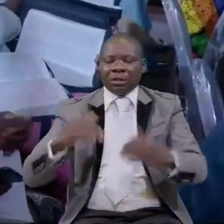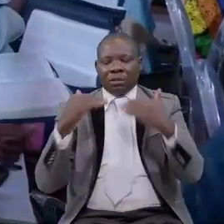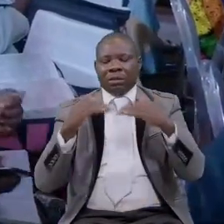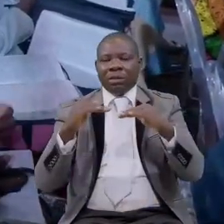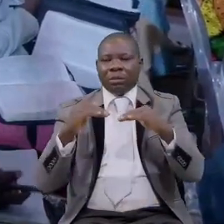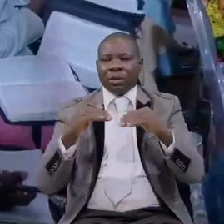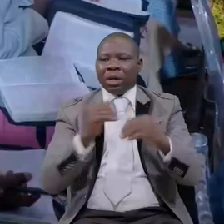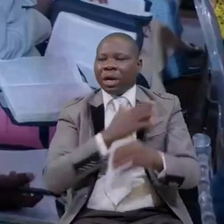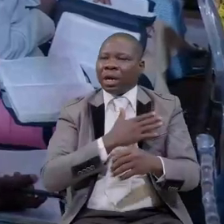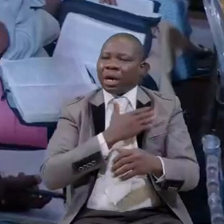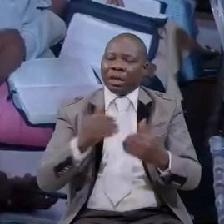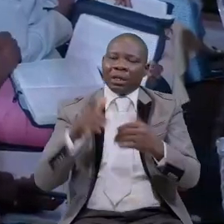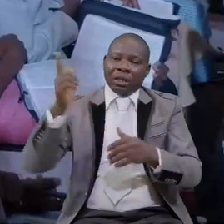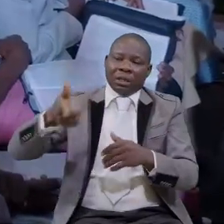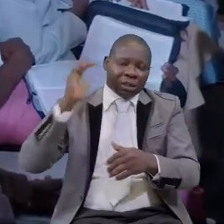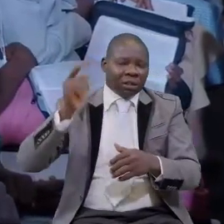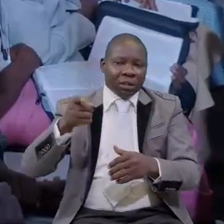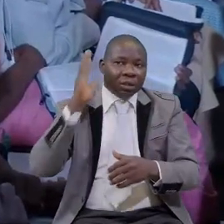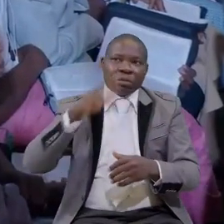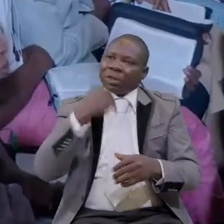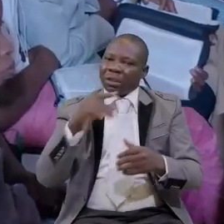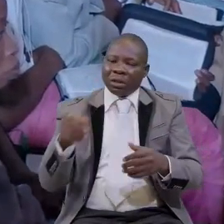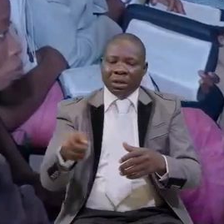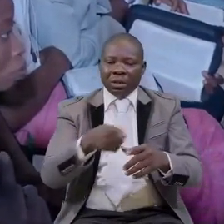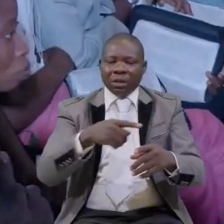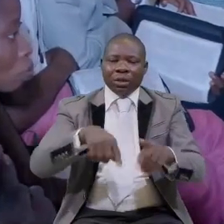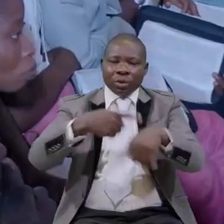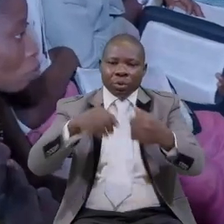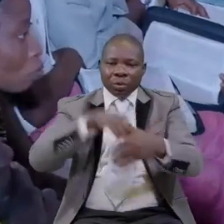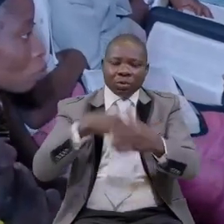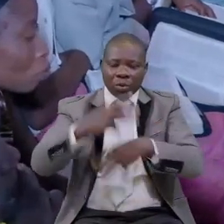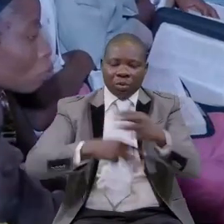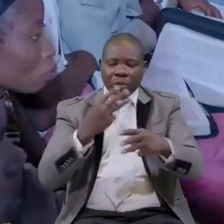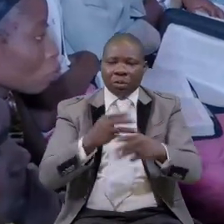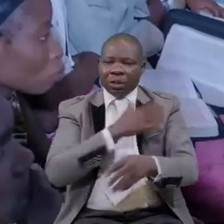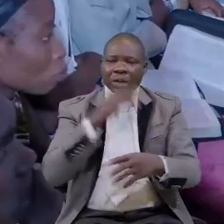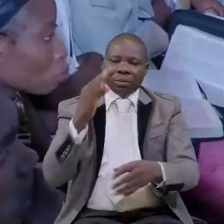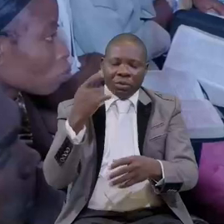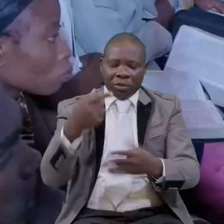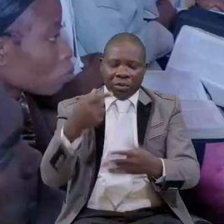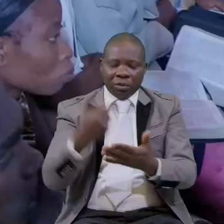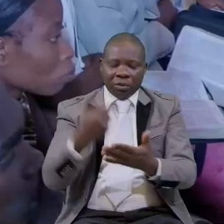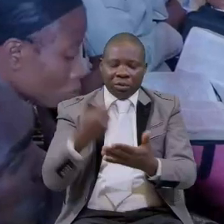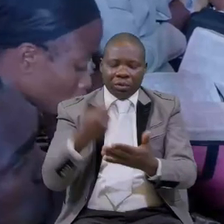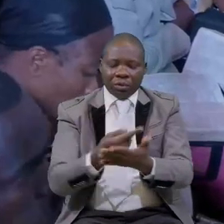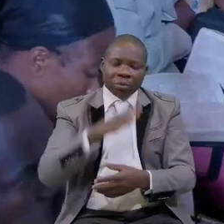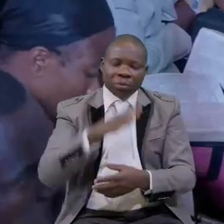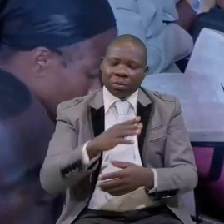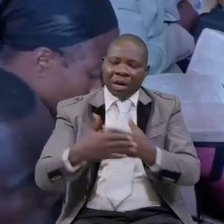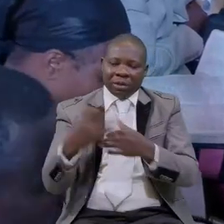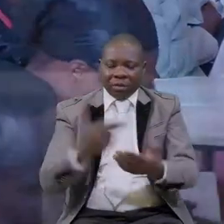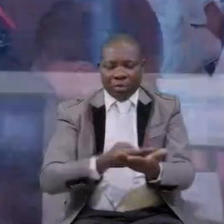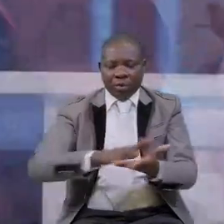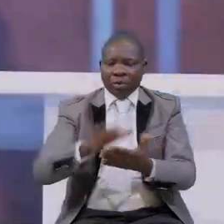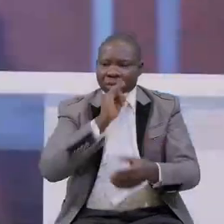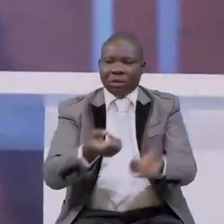vous recevez une puissance, le Saint-Esprit survenant sur vous, et vous serez mes témoins à Jérusalem, dans la Judée, dans la